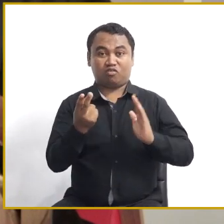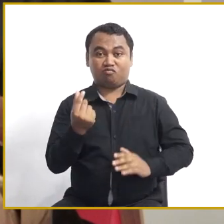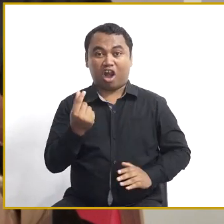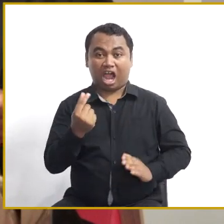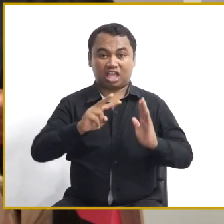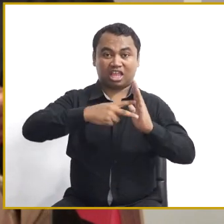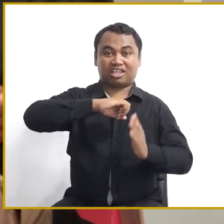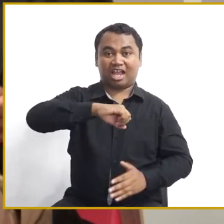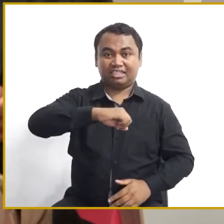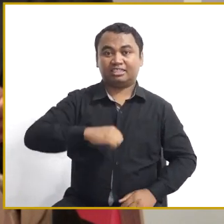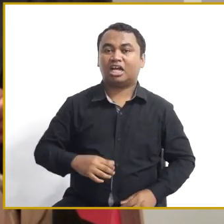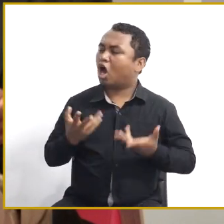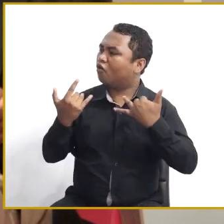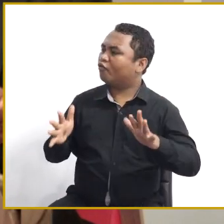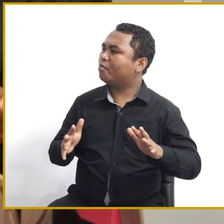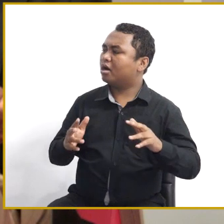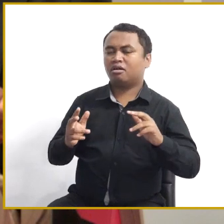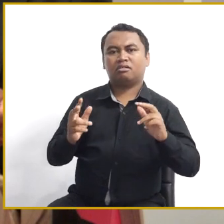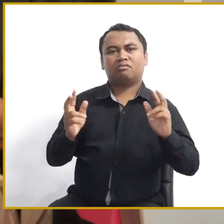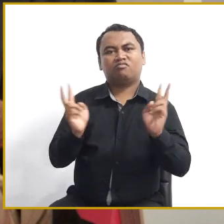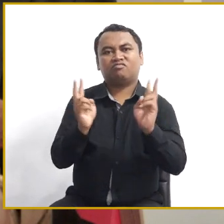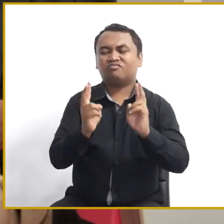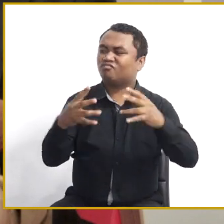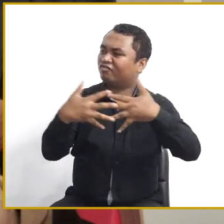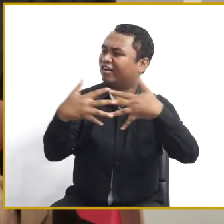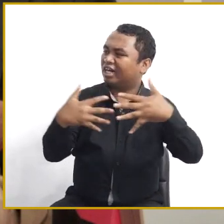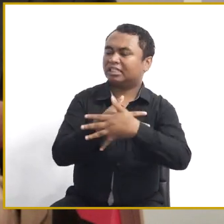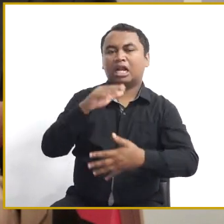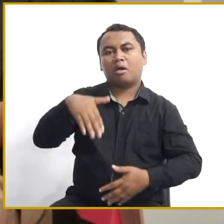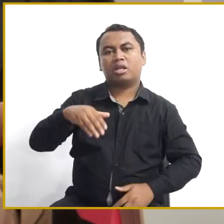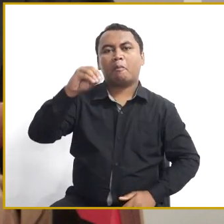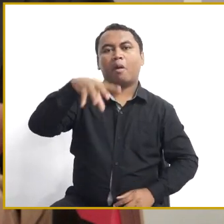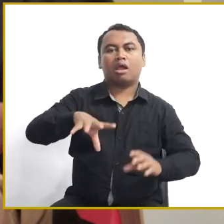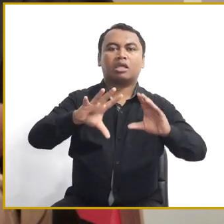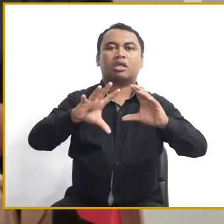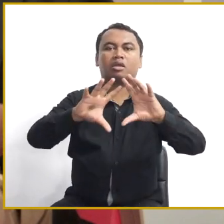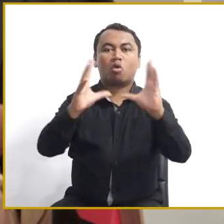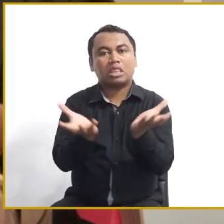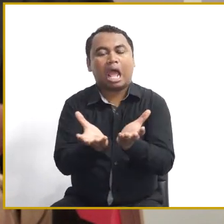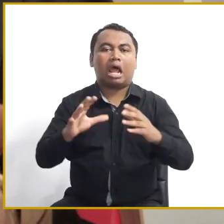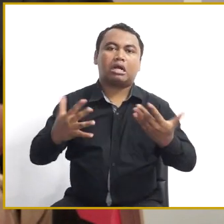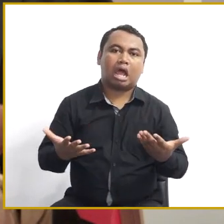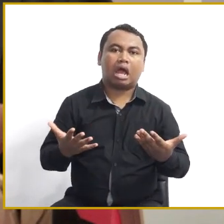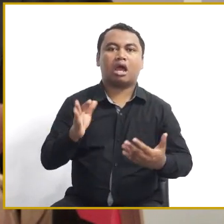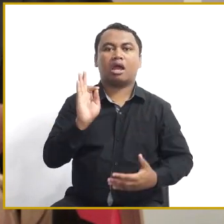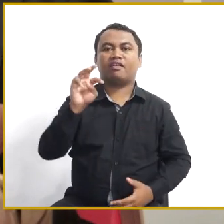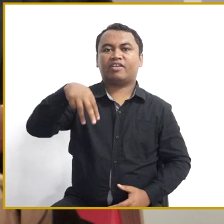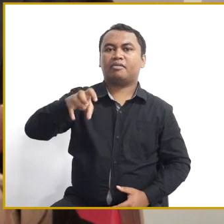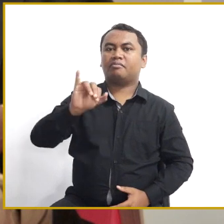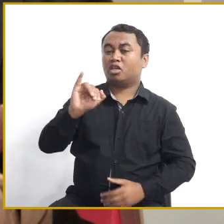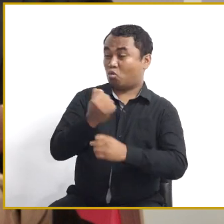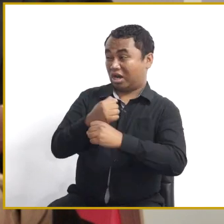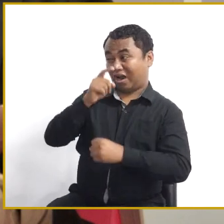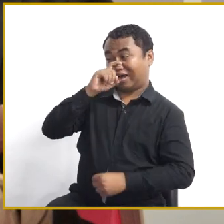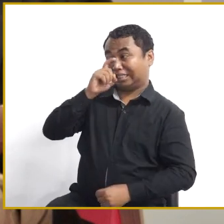zary ny fomba hiatrehana an'ireo banky iraisam-pirenena sy ny tahirim-bola iraisam-pirenena? Satria fantarao tsara fa raha tsy mahazo ny avalany zany FMI zany